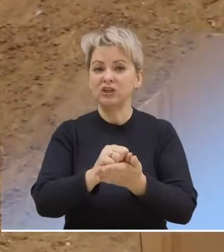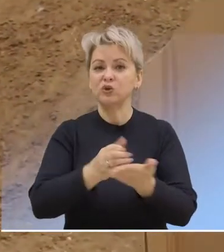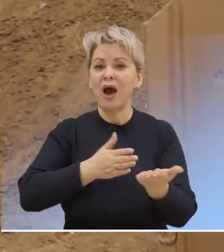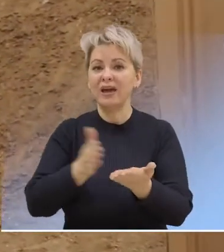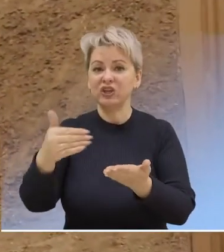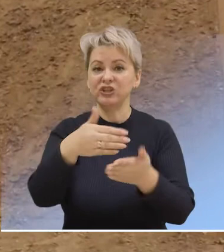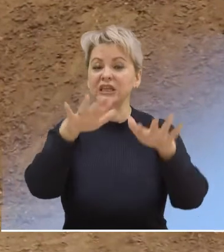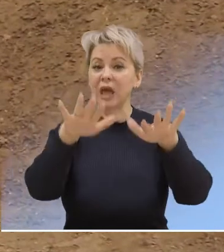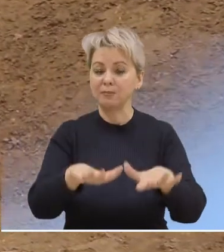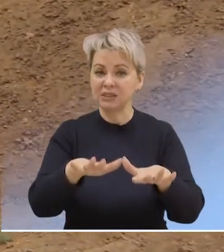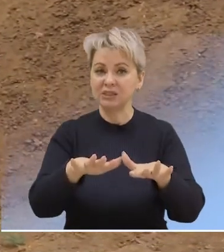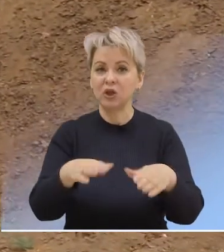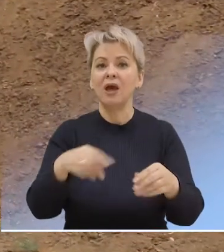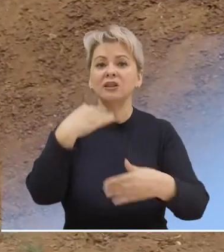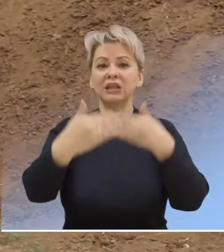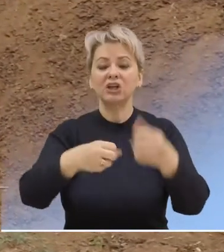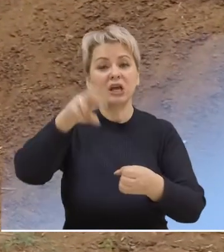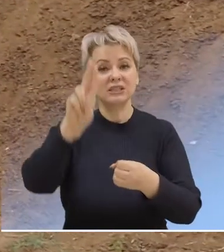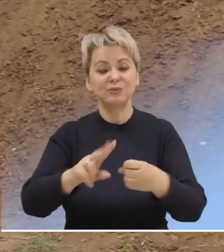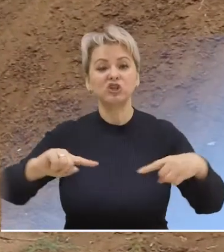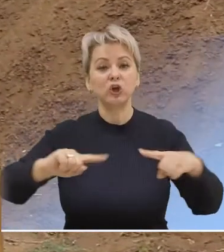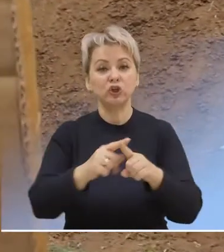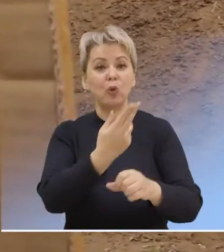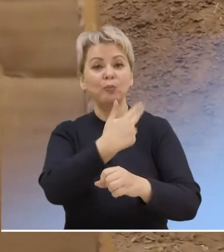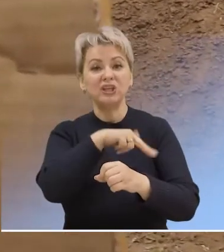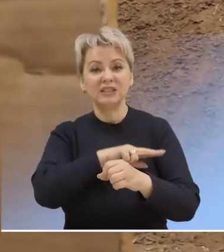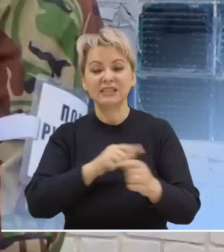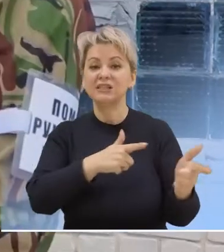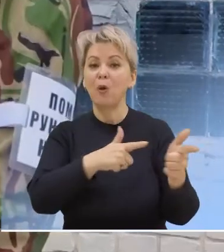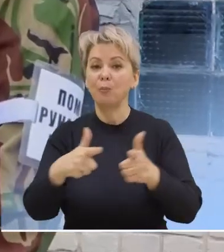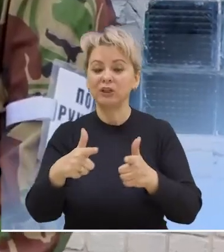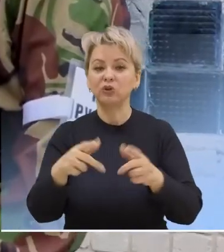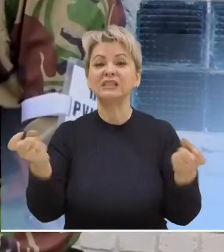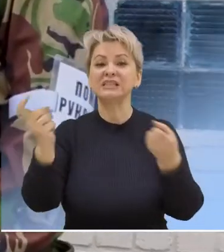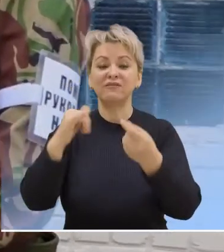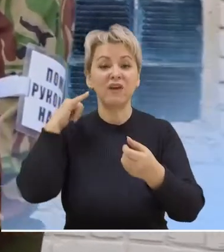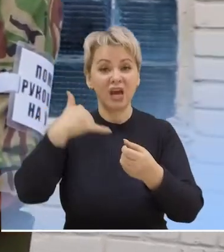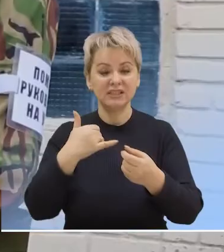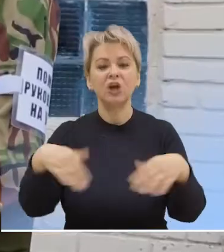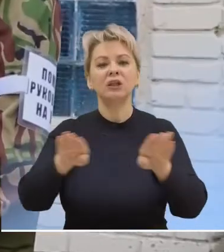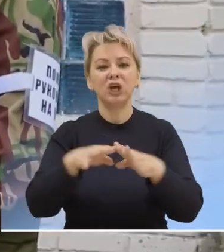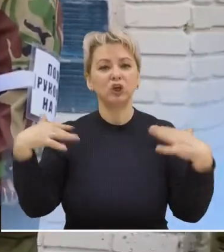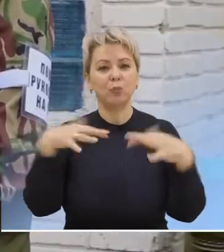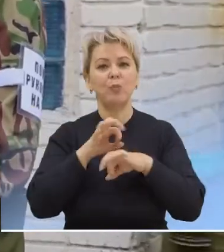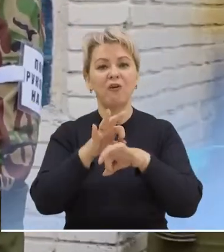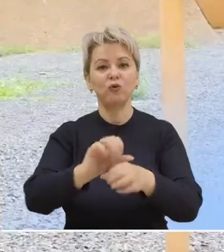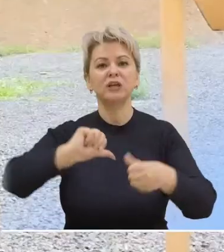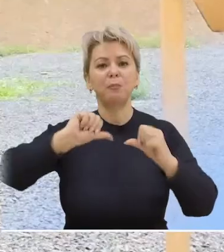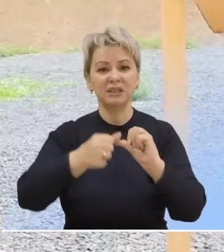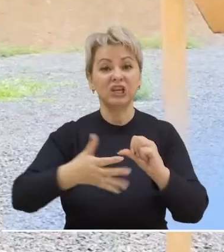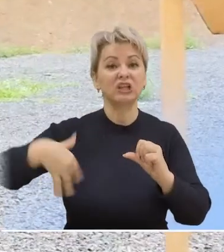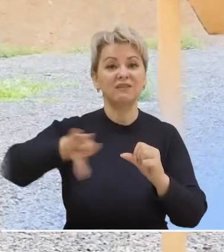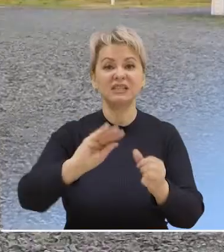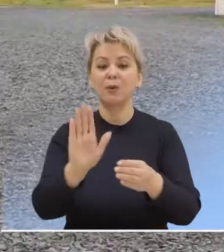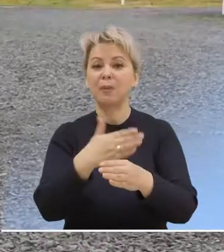по ориентированию на местности, тактика специальной инженерной медицинской подготовки и связи. Подобные сборы проходят регулярно для